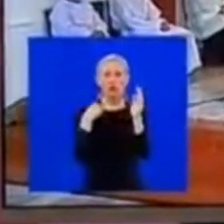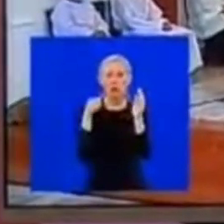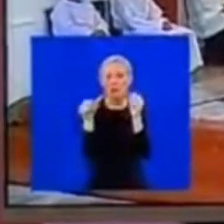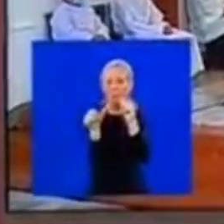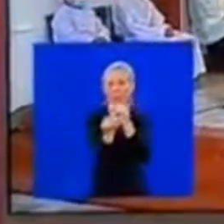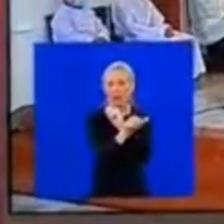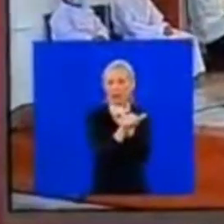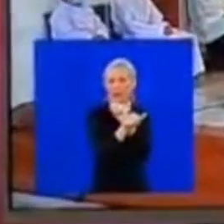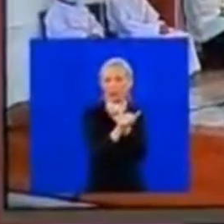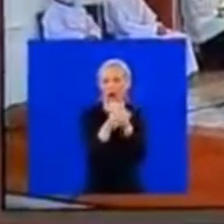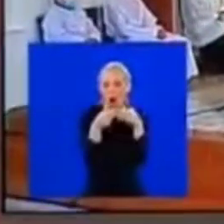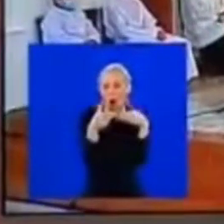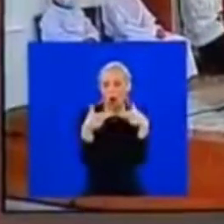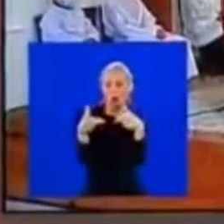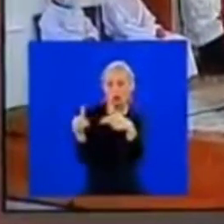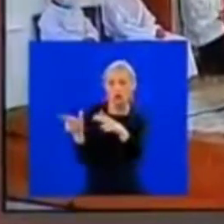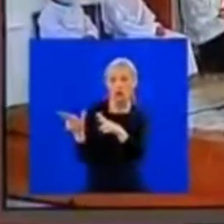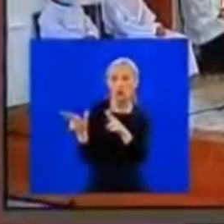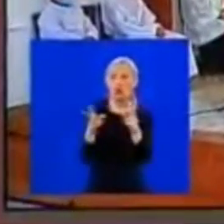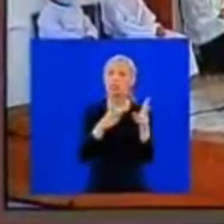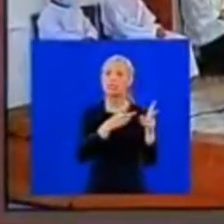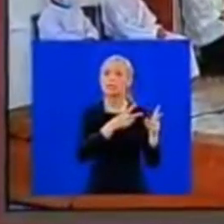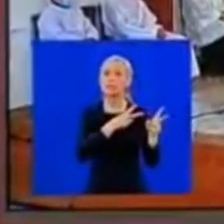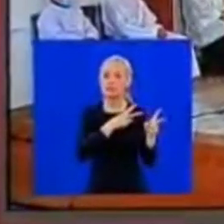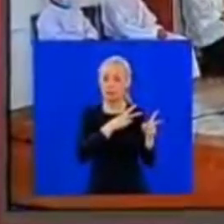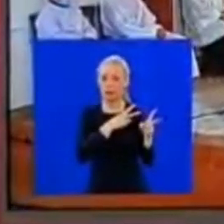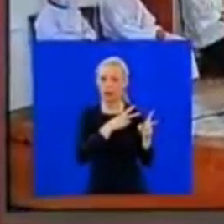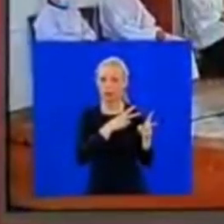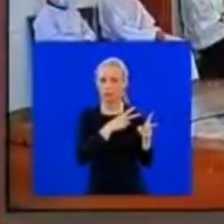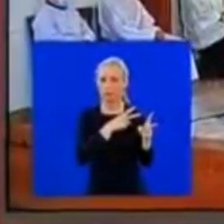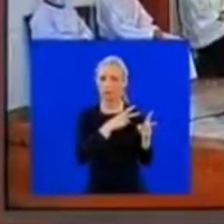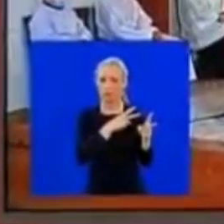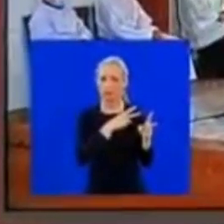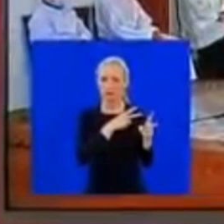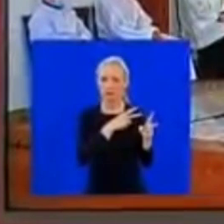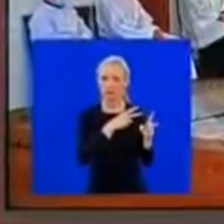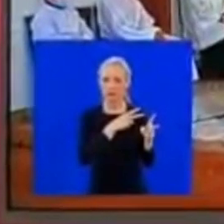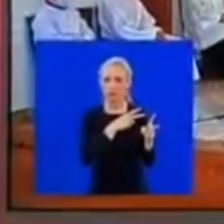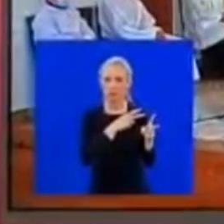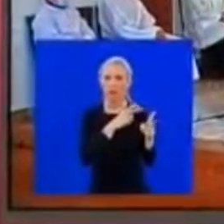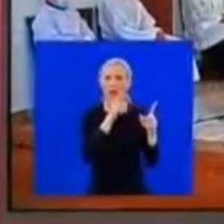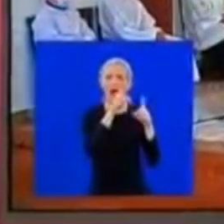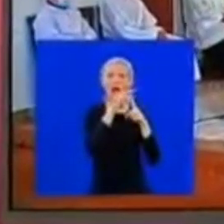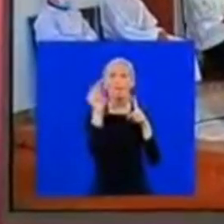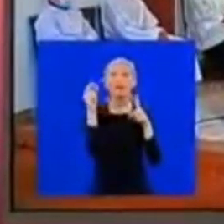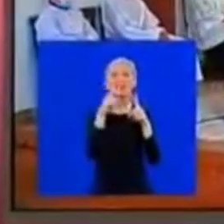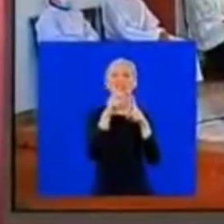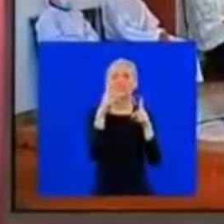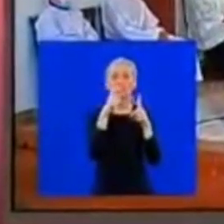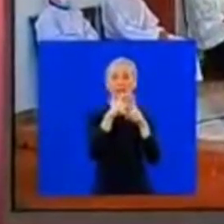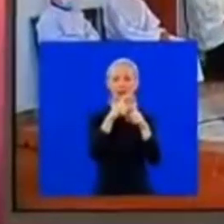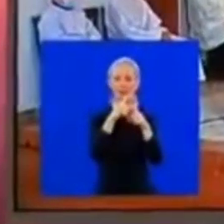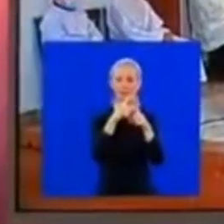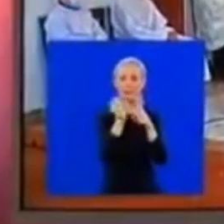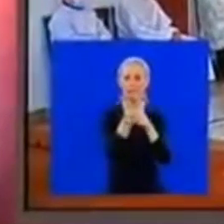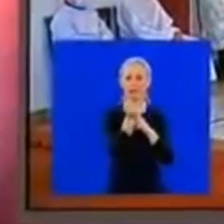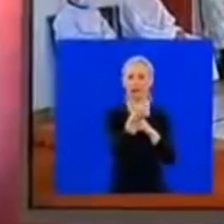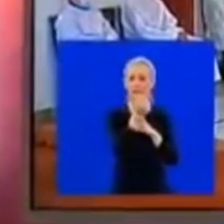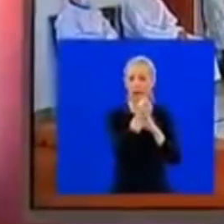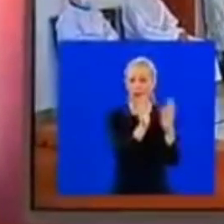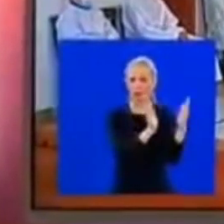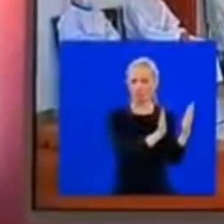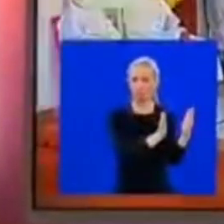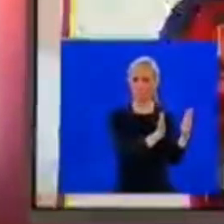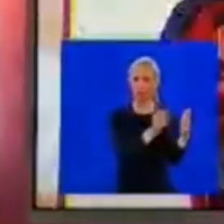odsustvo ili odsutnost istine. Dakle, privid, prevara.